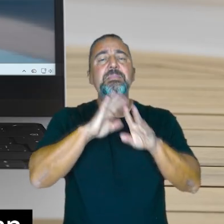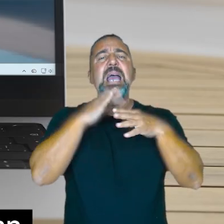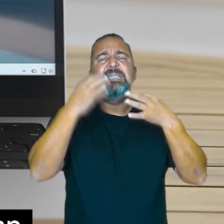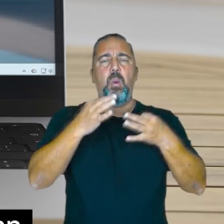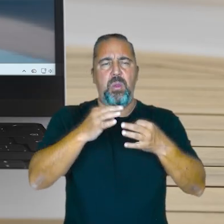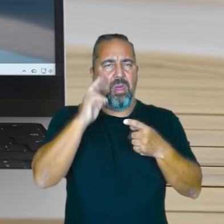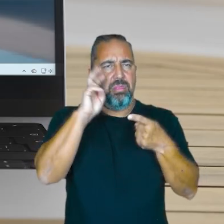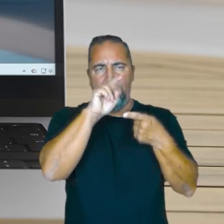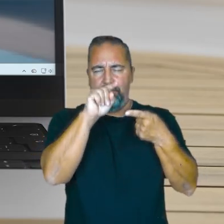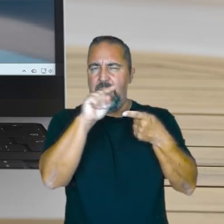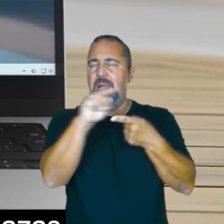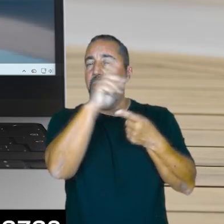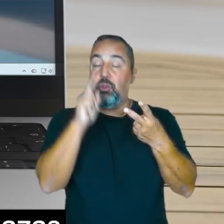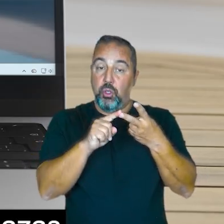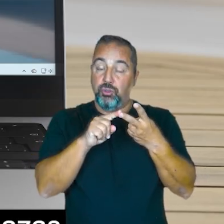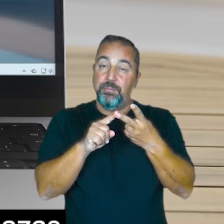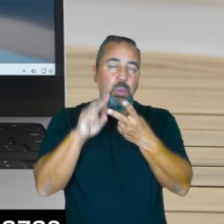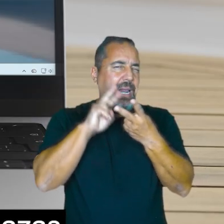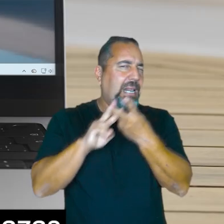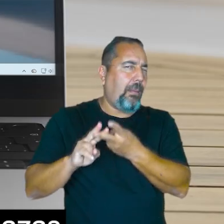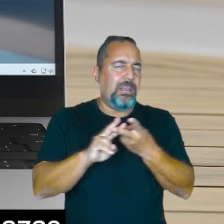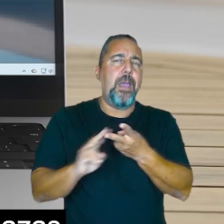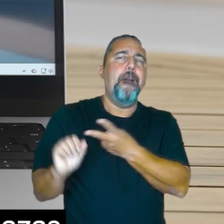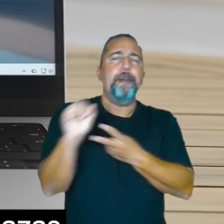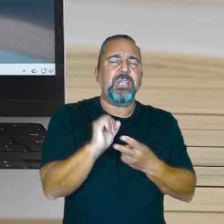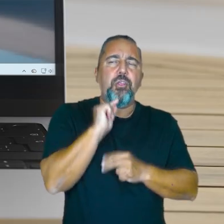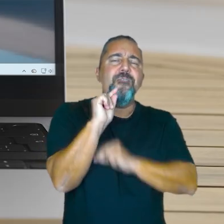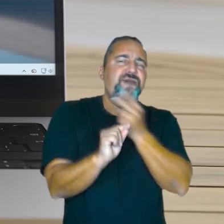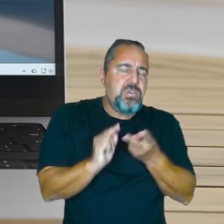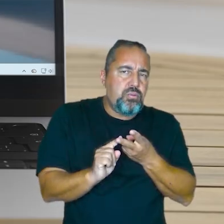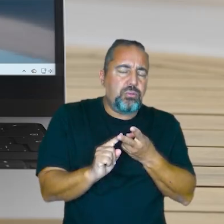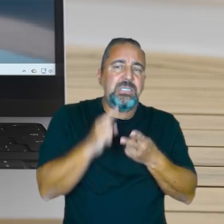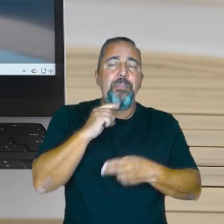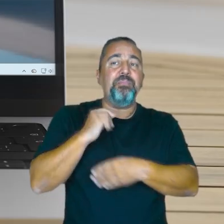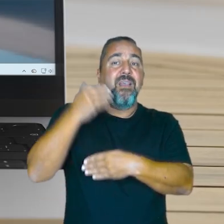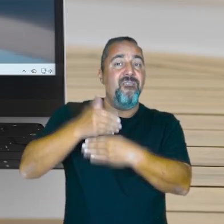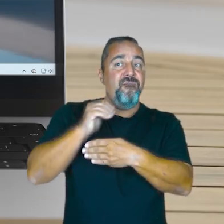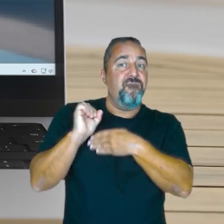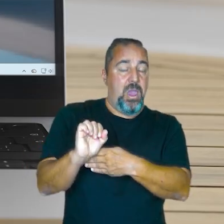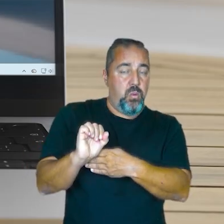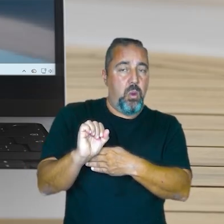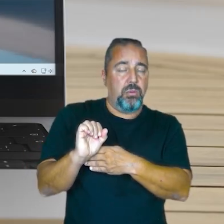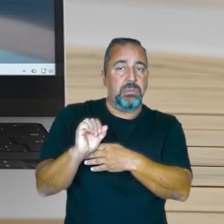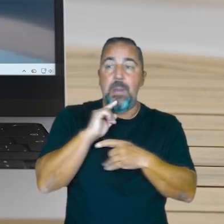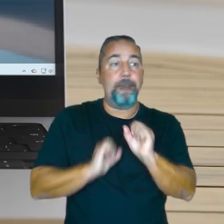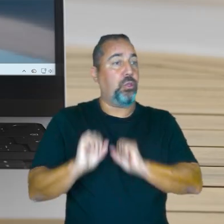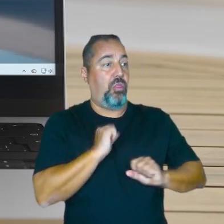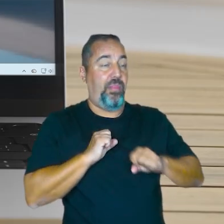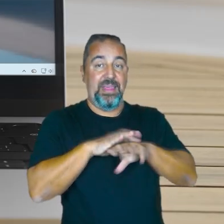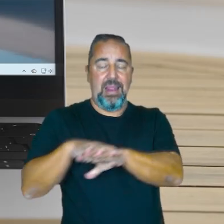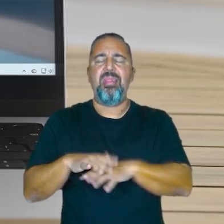bilaketa eremuan. Bi, berrikusi, protección contra virus y amenazas, eta firewall y protección de